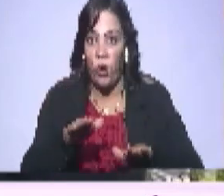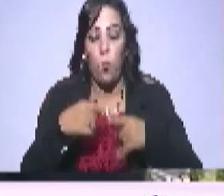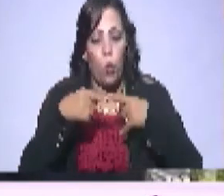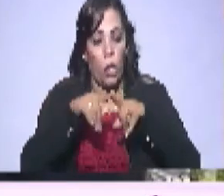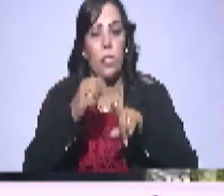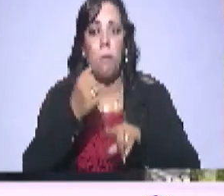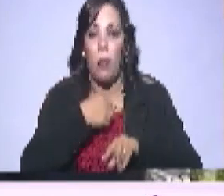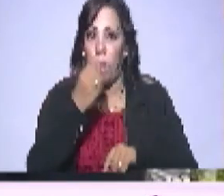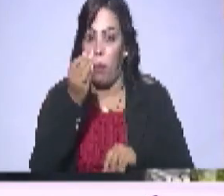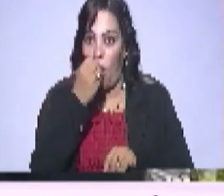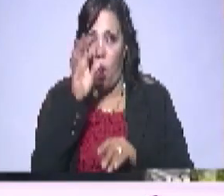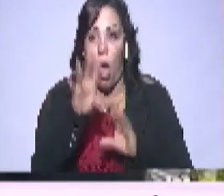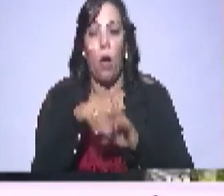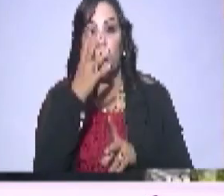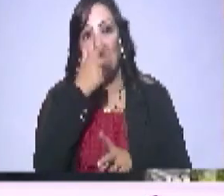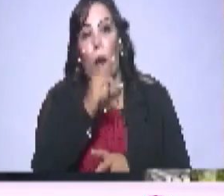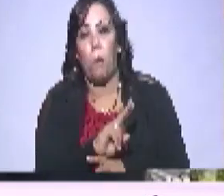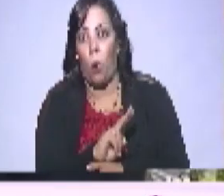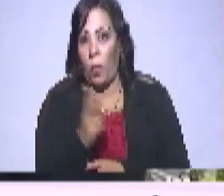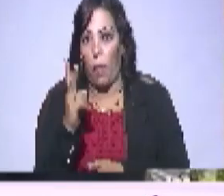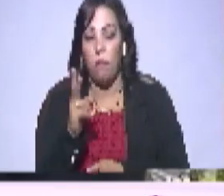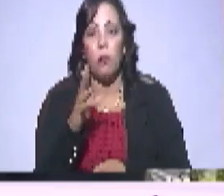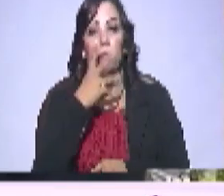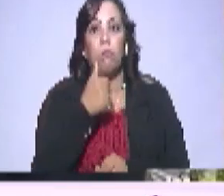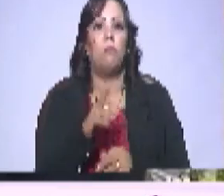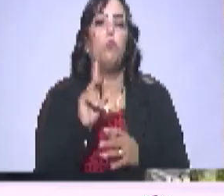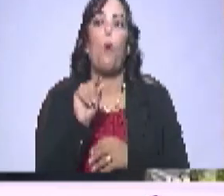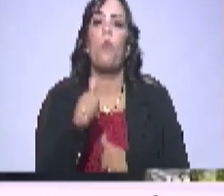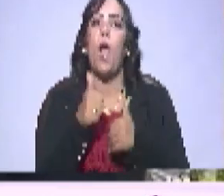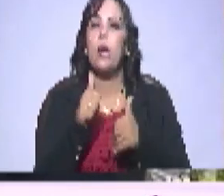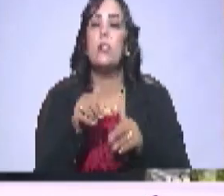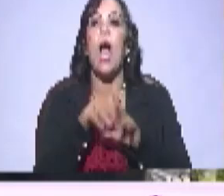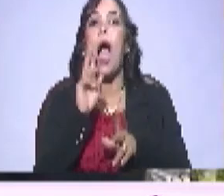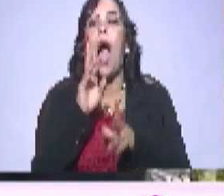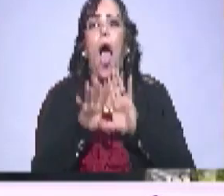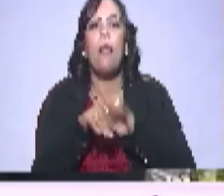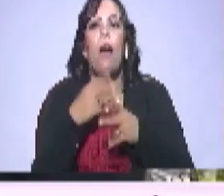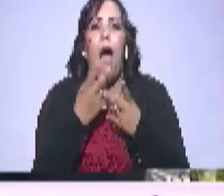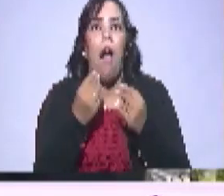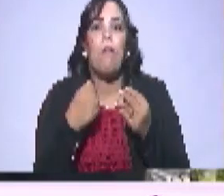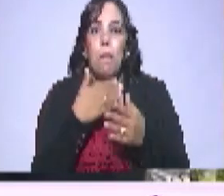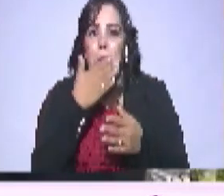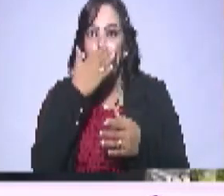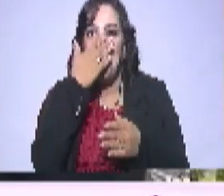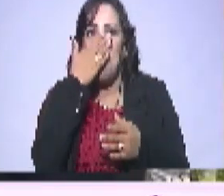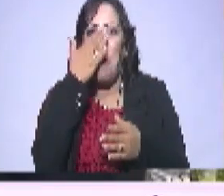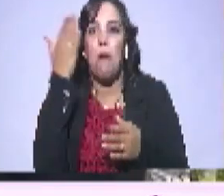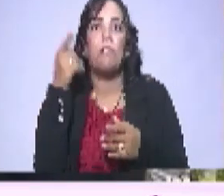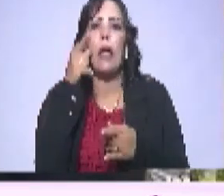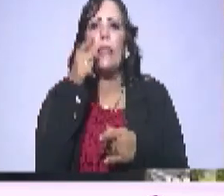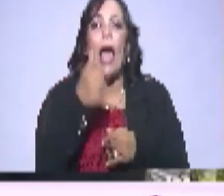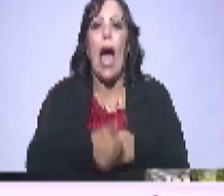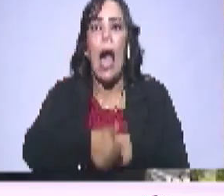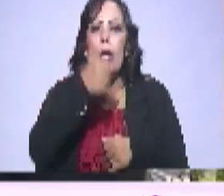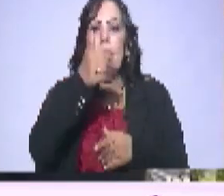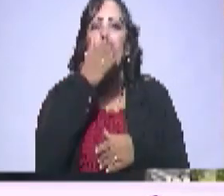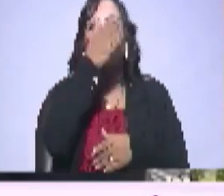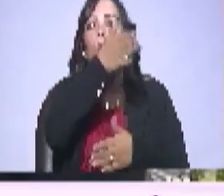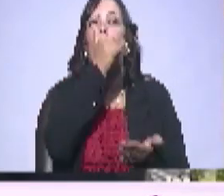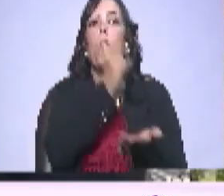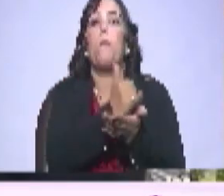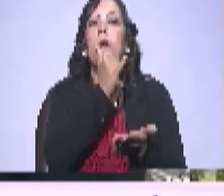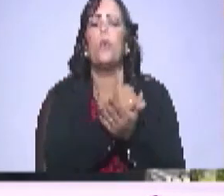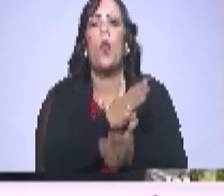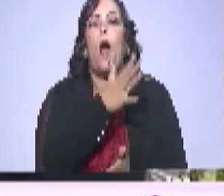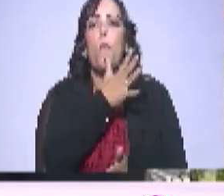وبناكله وبنعمله بشكل مختلف وكويس ومميز. اكتر من كده احنا ما بنتكلمش في المواضيع دي، اكتر من كده نسال رجال الدين